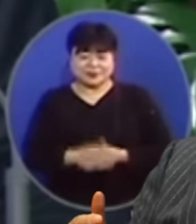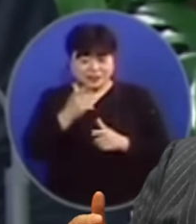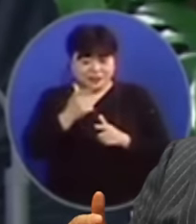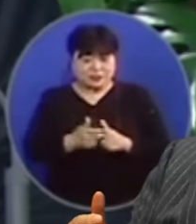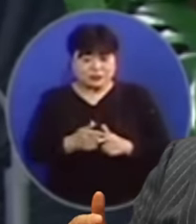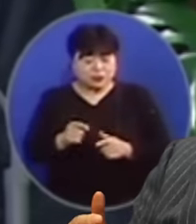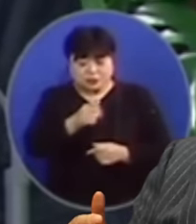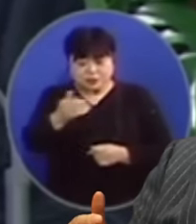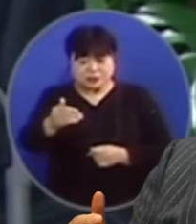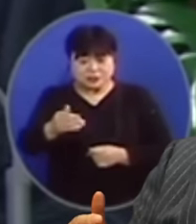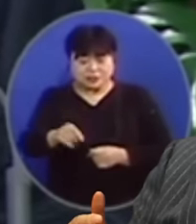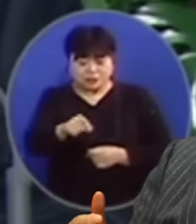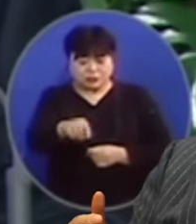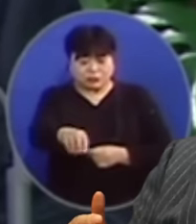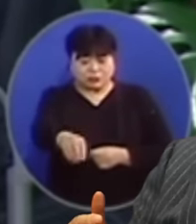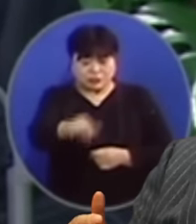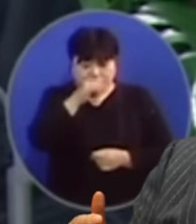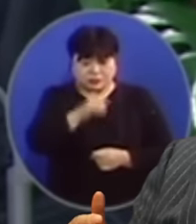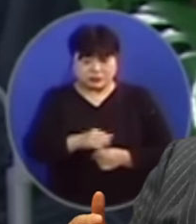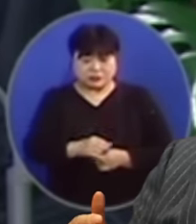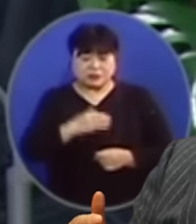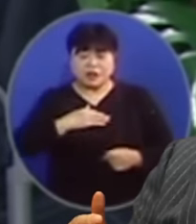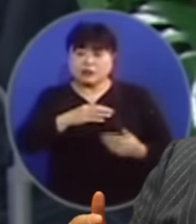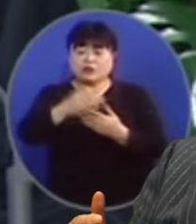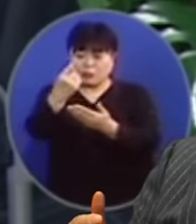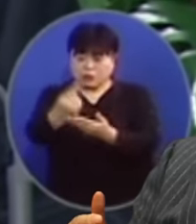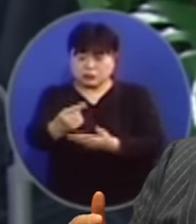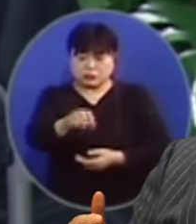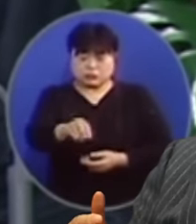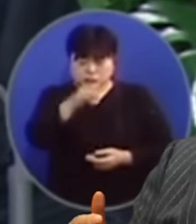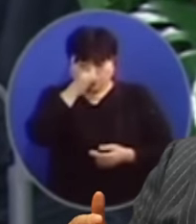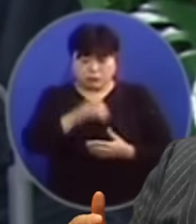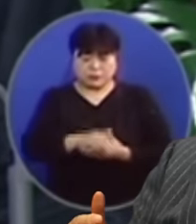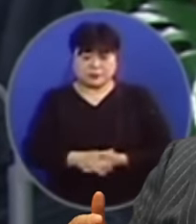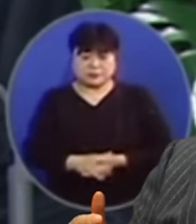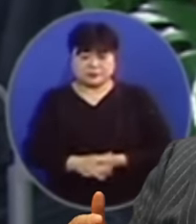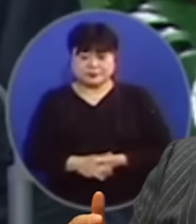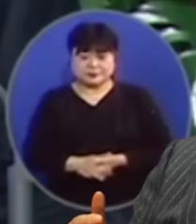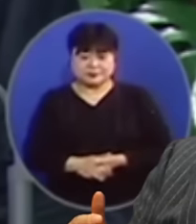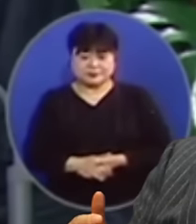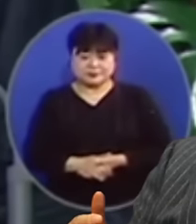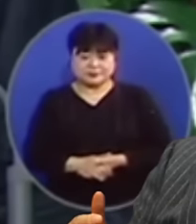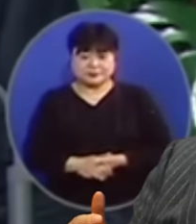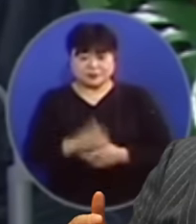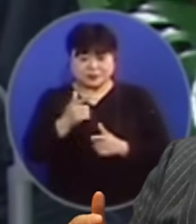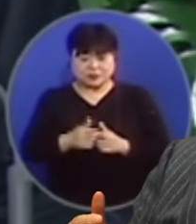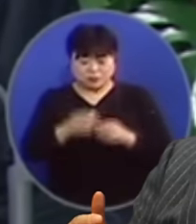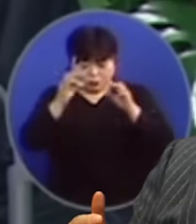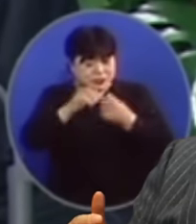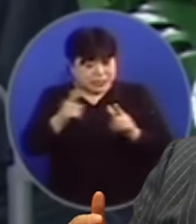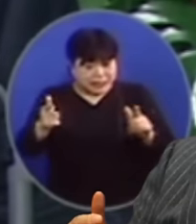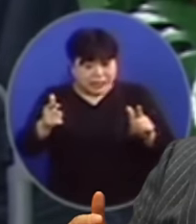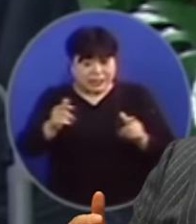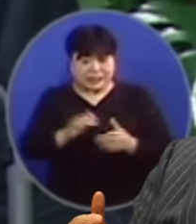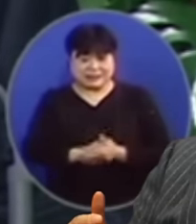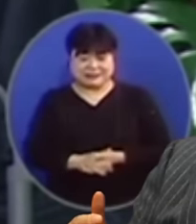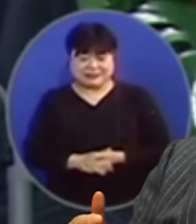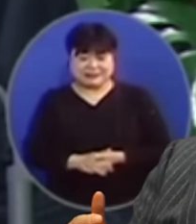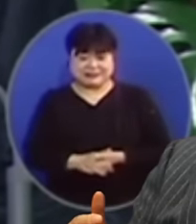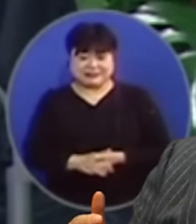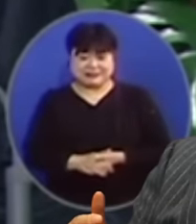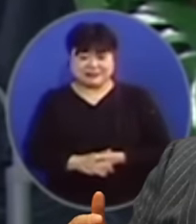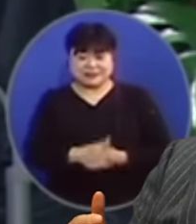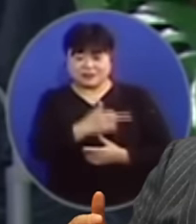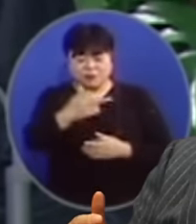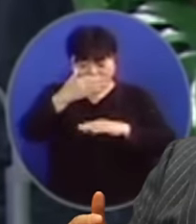예수님 어디 계시니까 여기 계시잖아. 날 데리고 왔는데 여기 계시잖아. 그럼 예수님 안 보이지만 나는